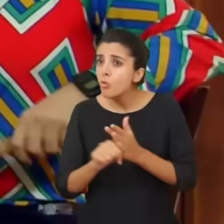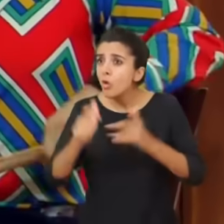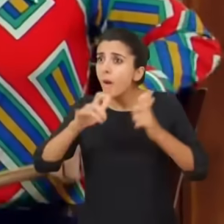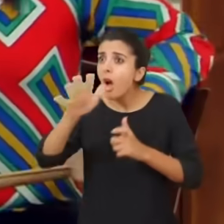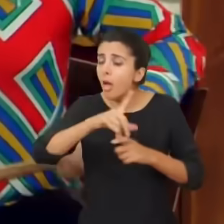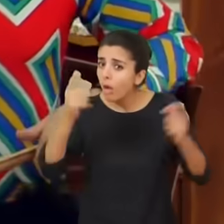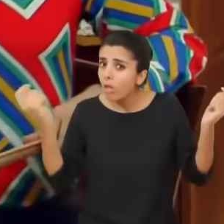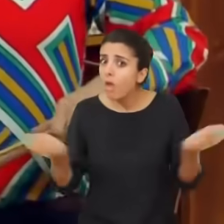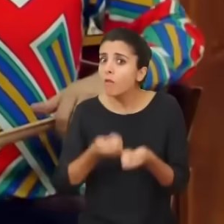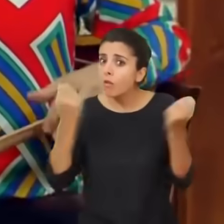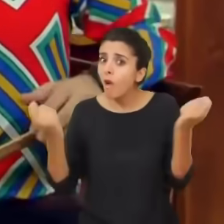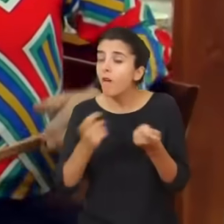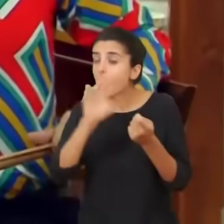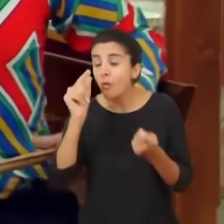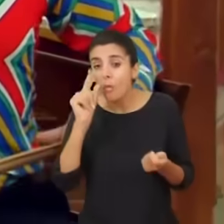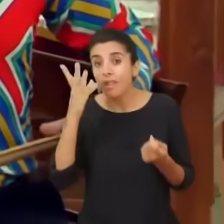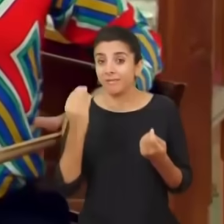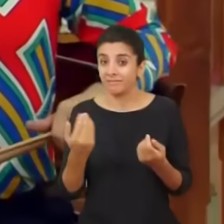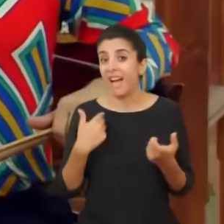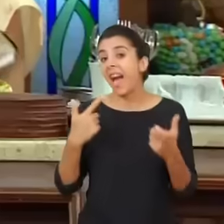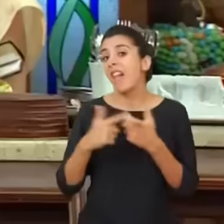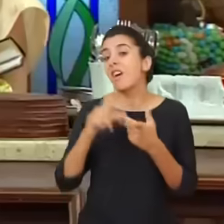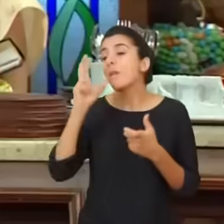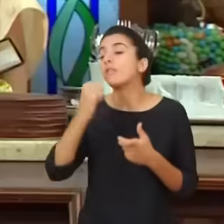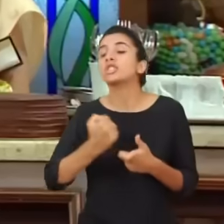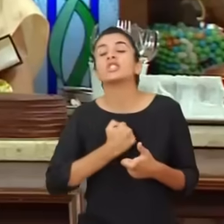uyandırmışsınız. Elvan'ım, mavişim.